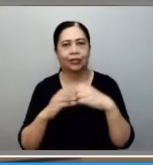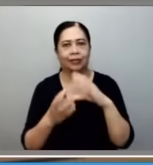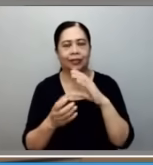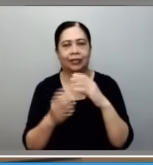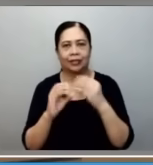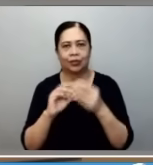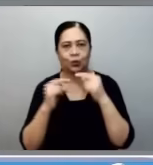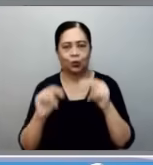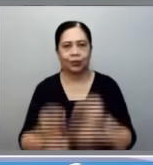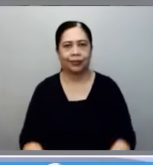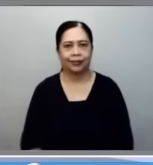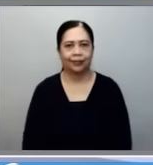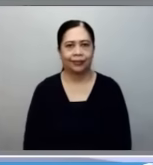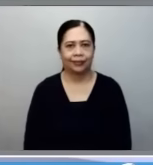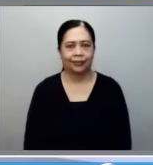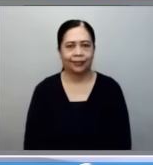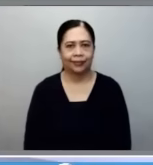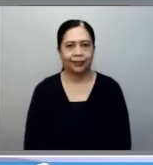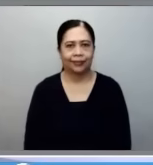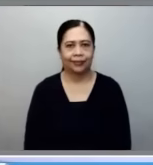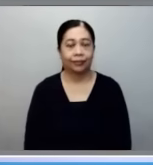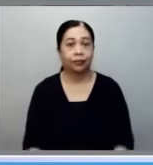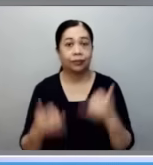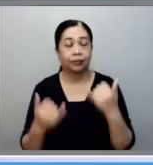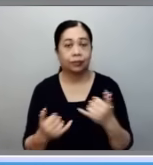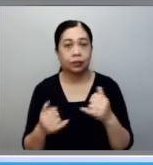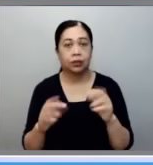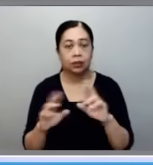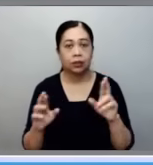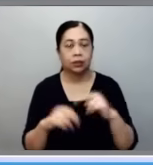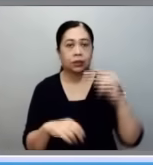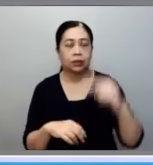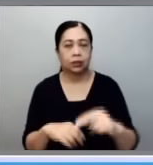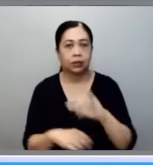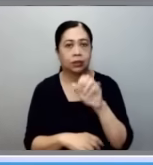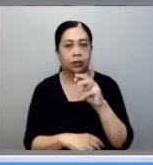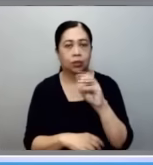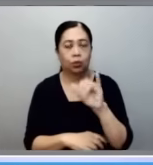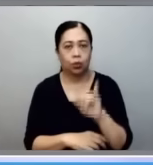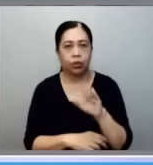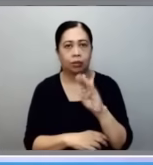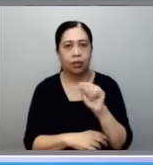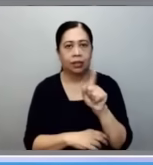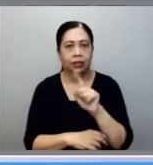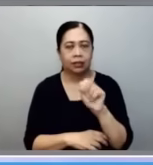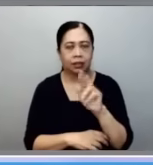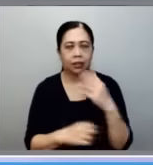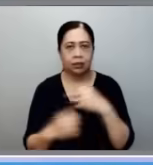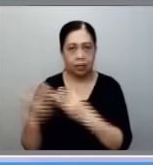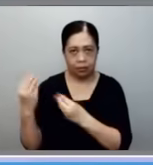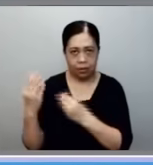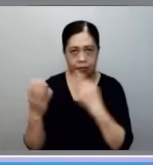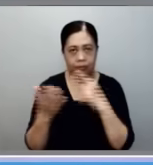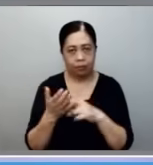News. Ngayon pong araw, nakatakda ang libing ni Jemboy Baltazar. Kaya kumuha na po tayo ng update sa Ulat on the